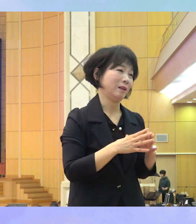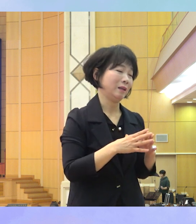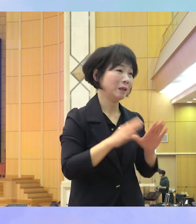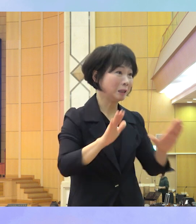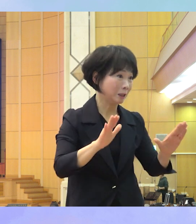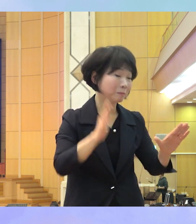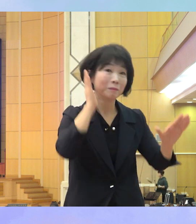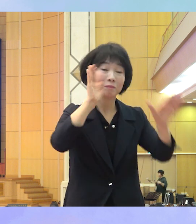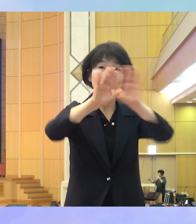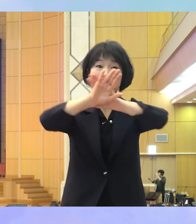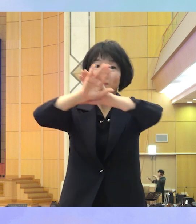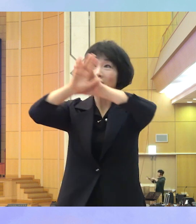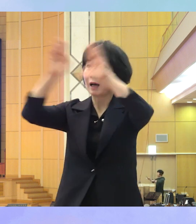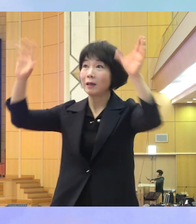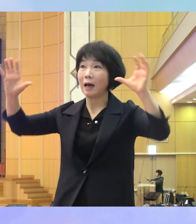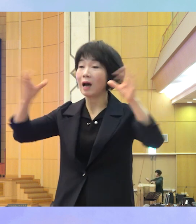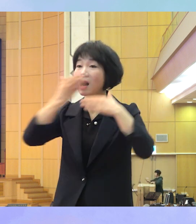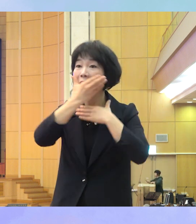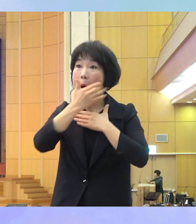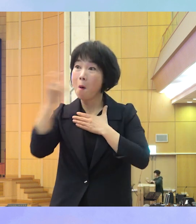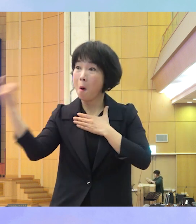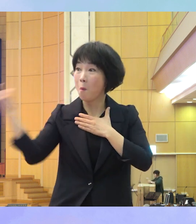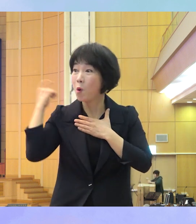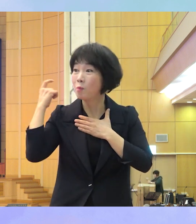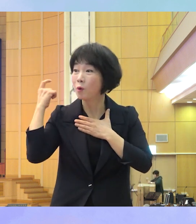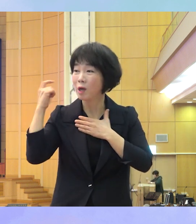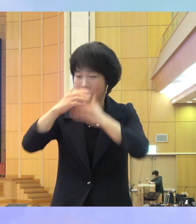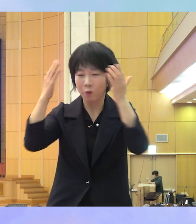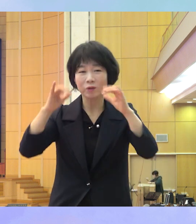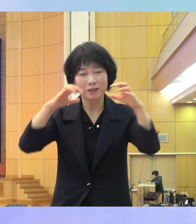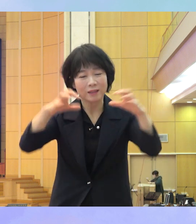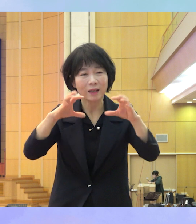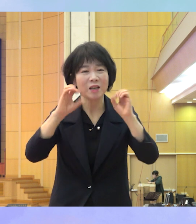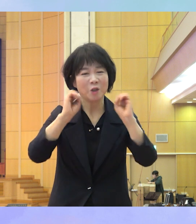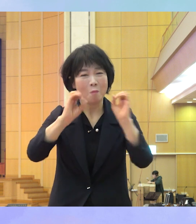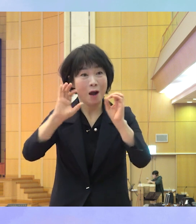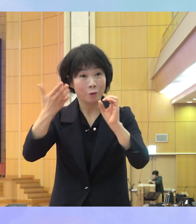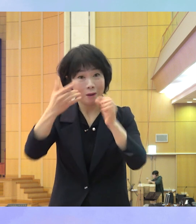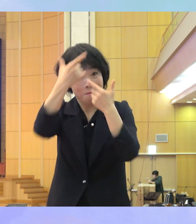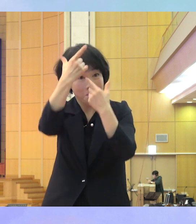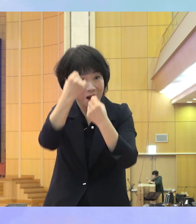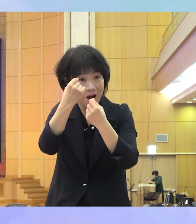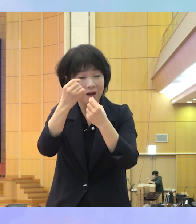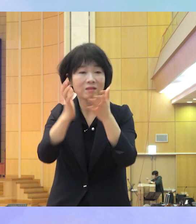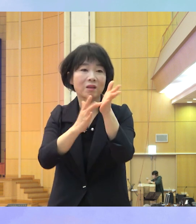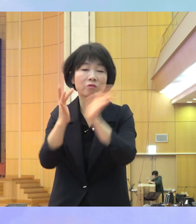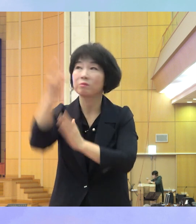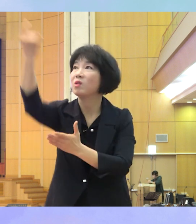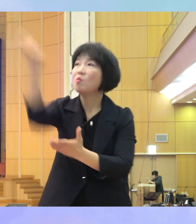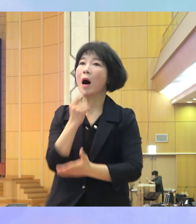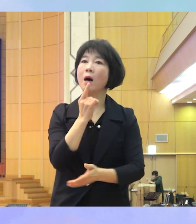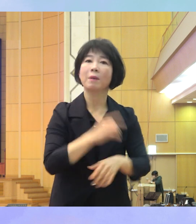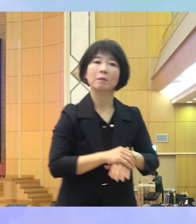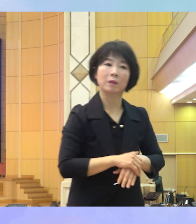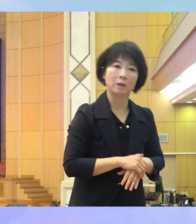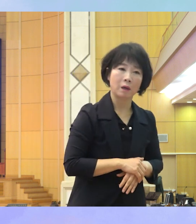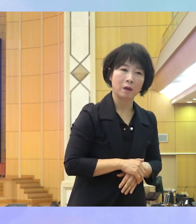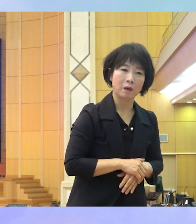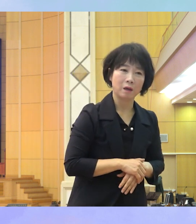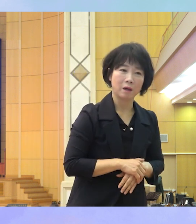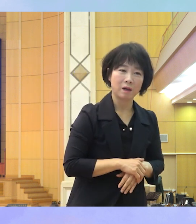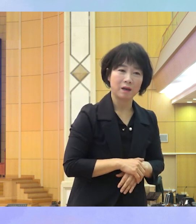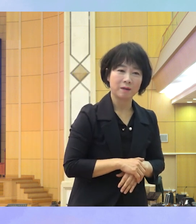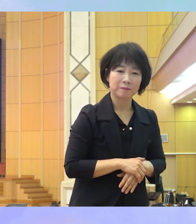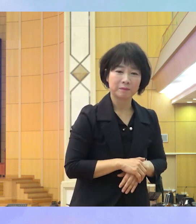천국복이 모든 민족에 전파되어야 끝이 온다고 했는데, 하나님이 나에게 이런 말씀을 왜